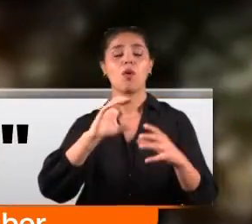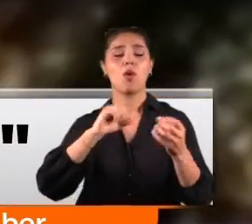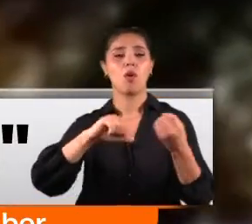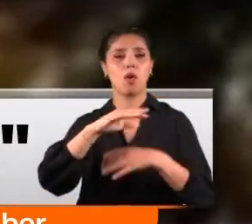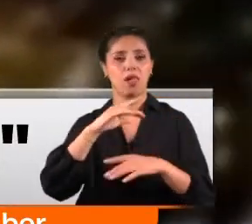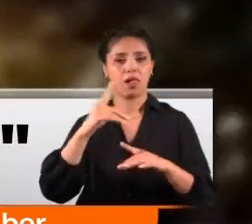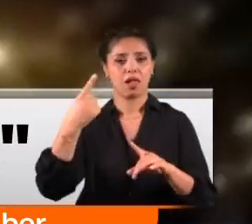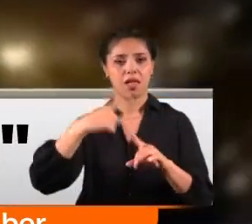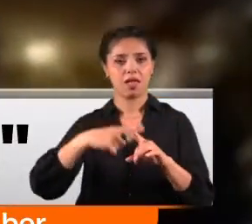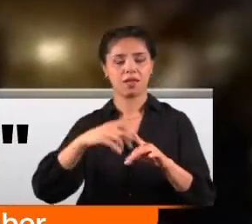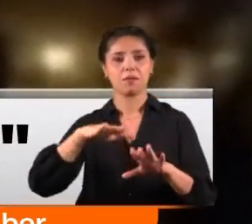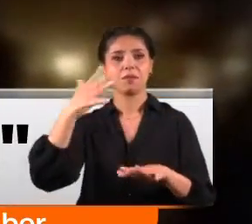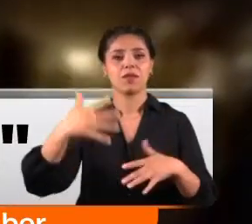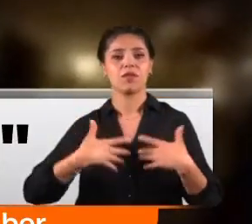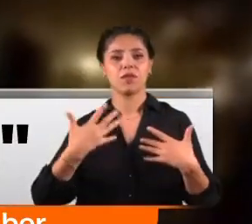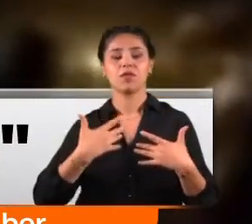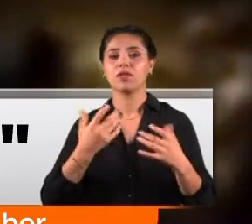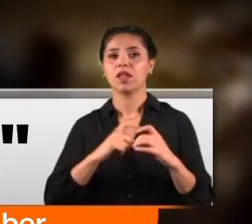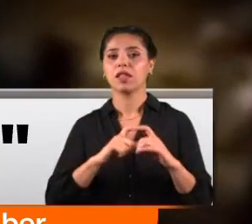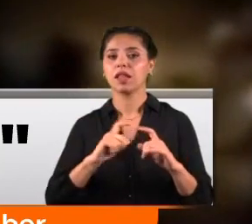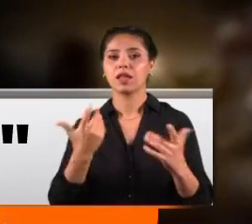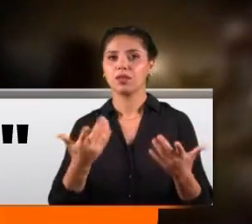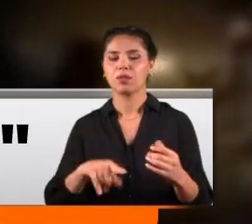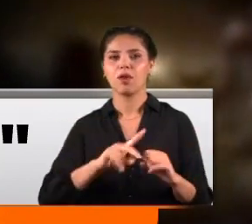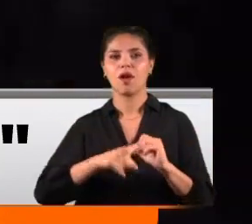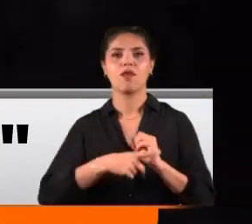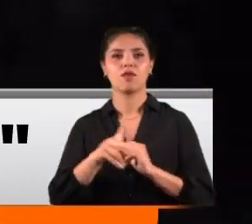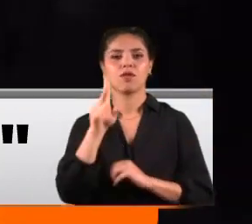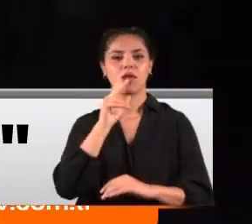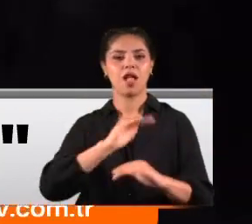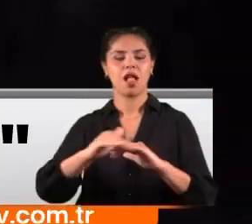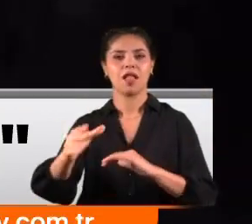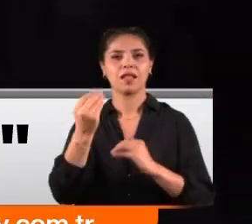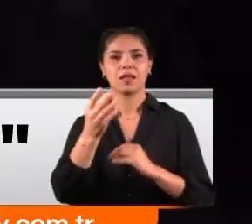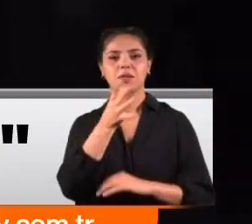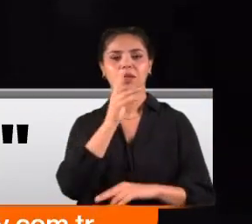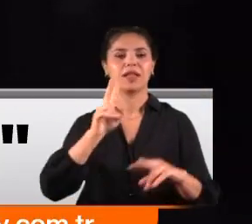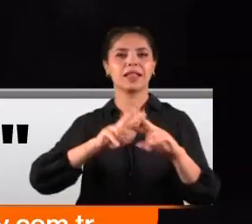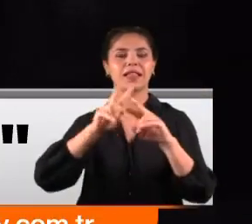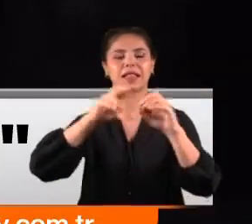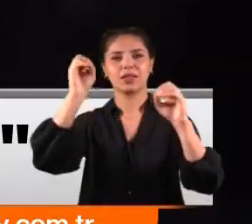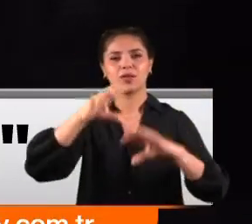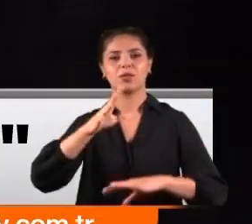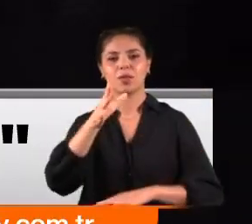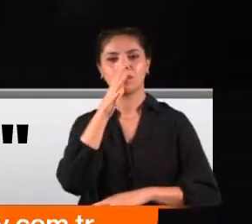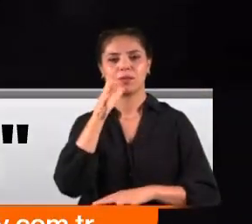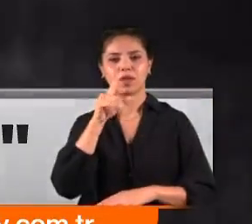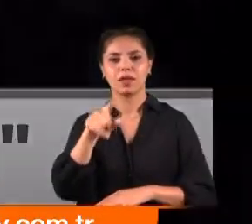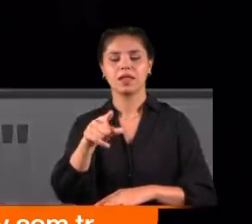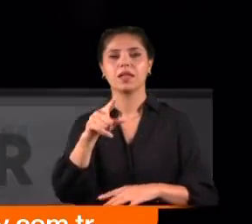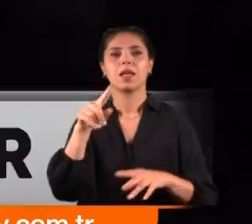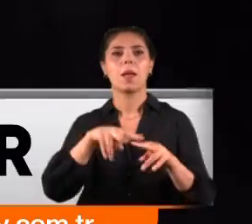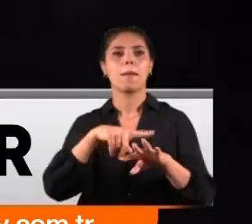yanı sıra bir diğer heyecanlandıran gelişme ise bu hafta sonu halk arasında yıldız kayması olarak bilinen Perseid